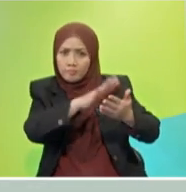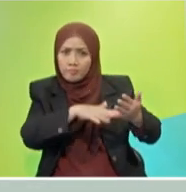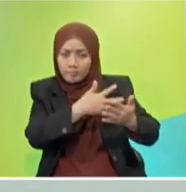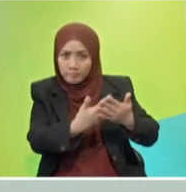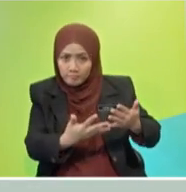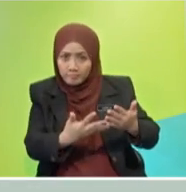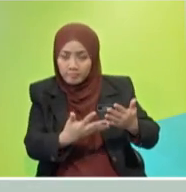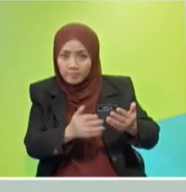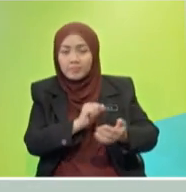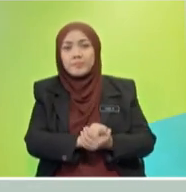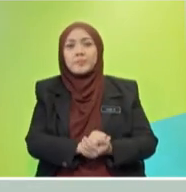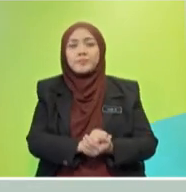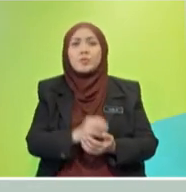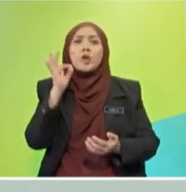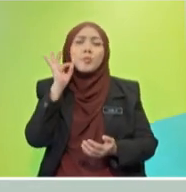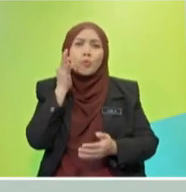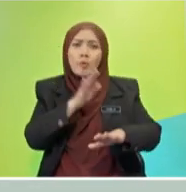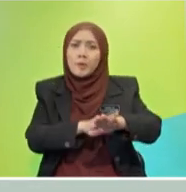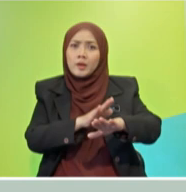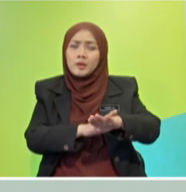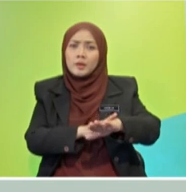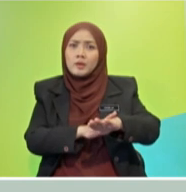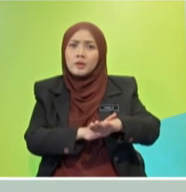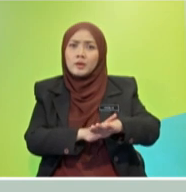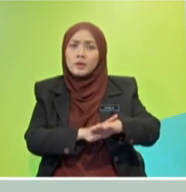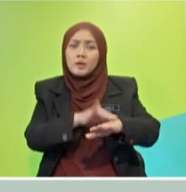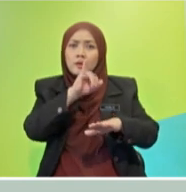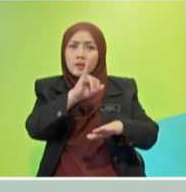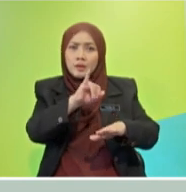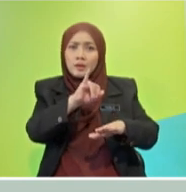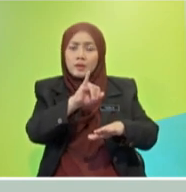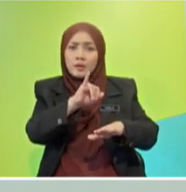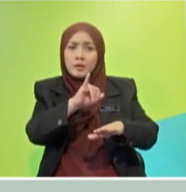diterbitkan oleh Pama buah pada Intens sama tangan pertama